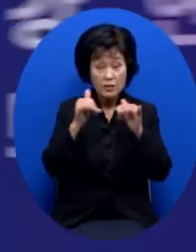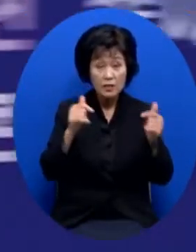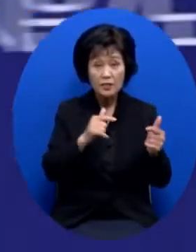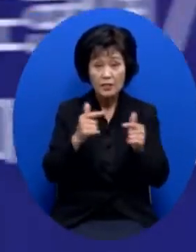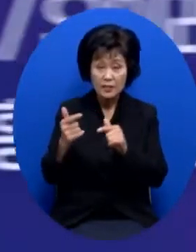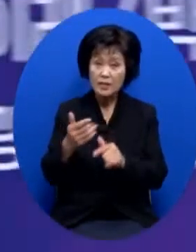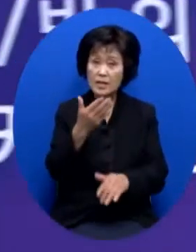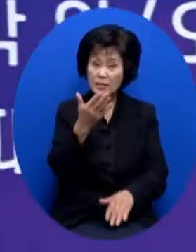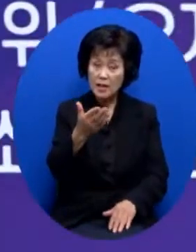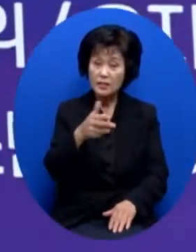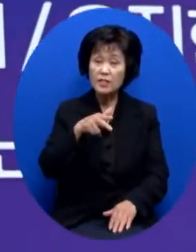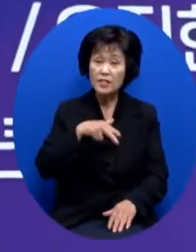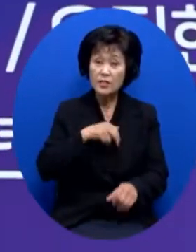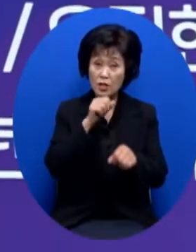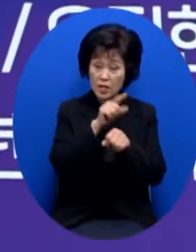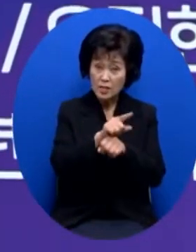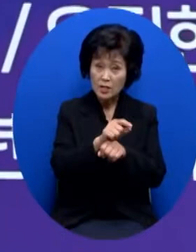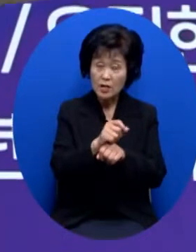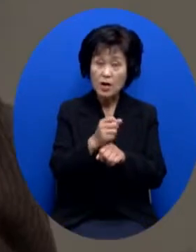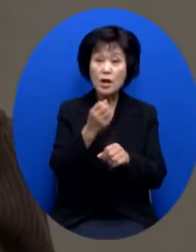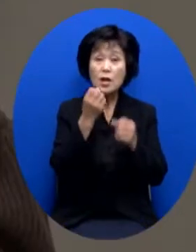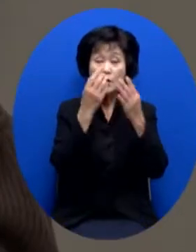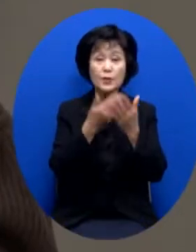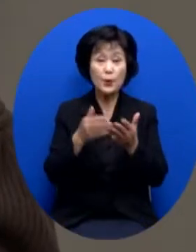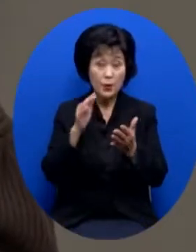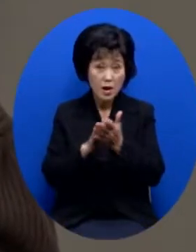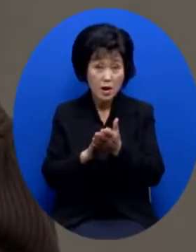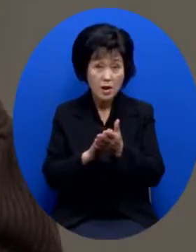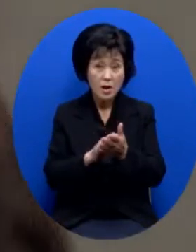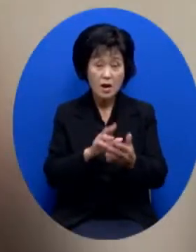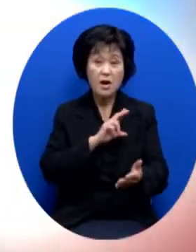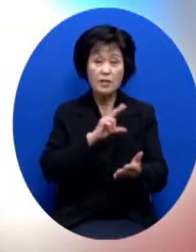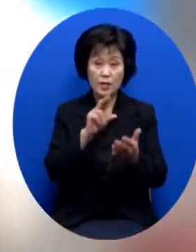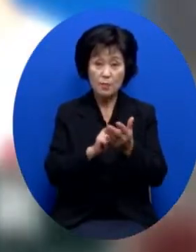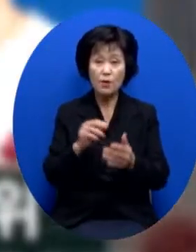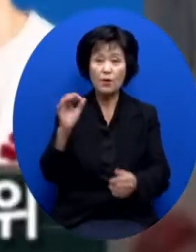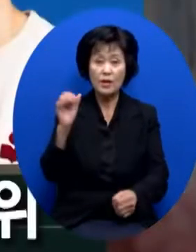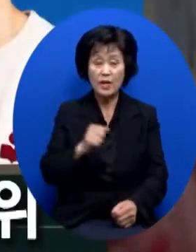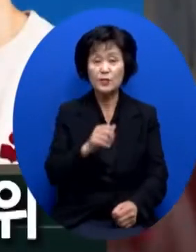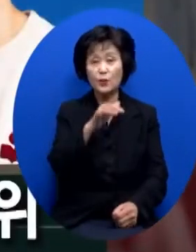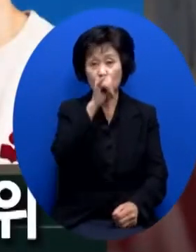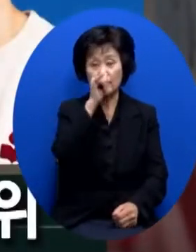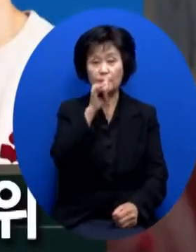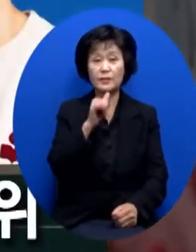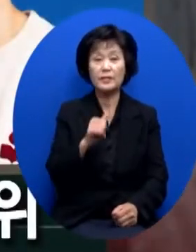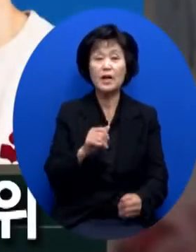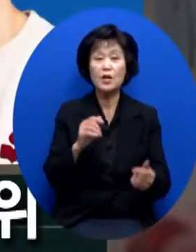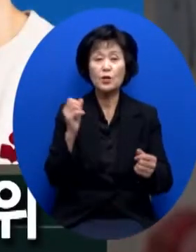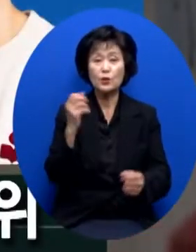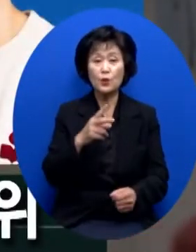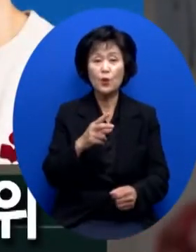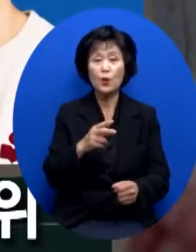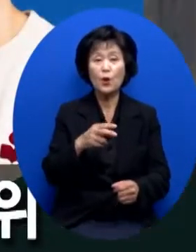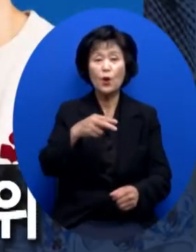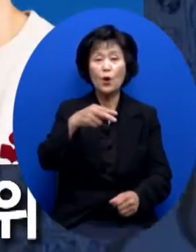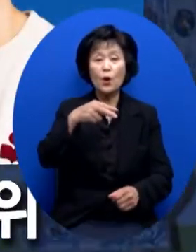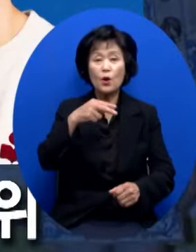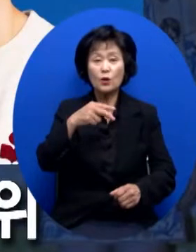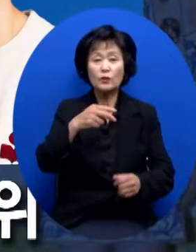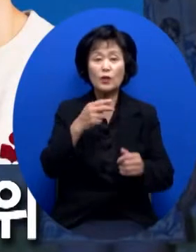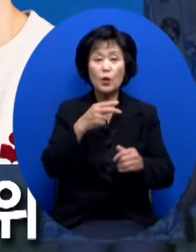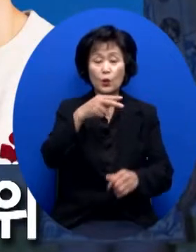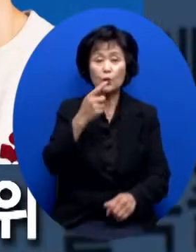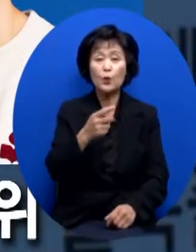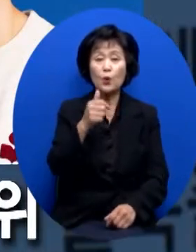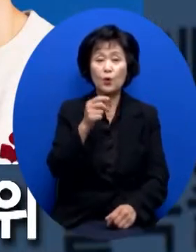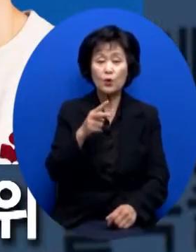정체성을 리뉴얼하라를 주제로 열린 컨퍼런스는 그룹 시크릿의 전 멤버 송지훈 배우를 비롯해 임팩트 스퀘어